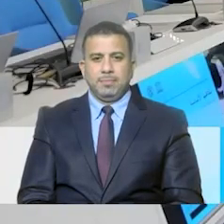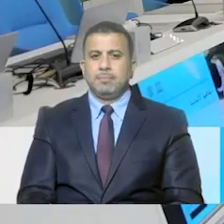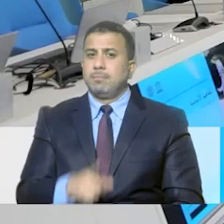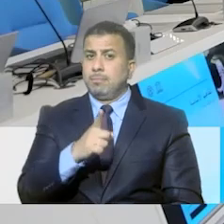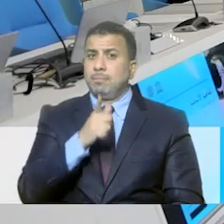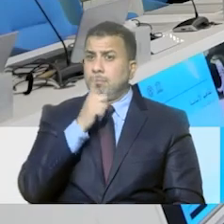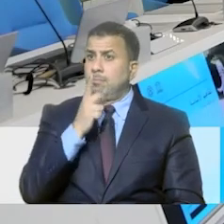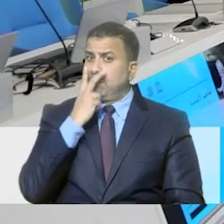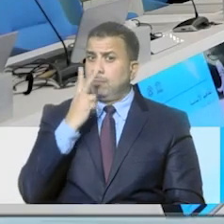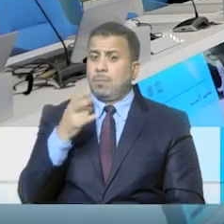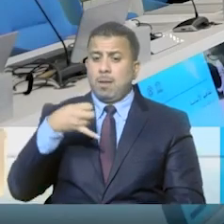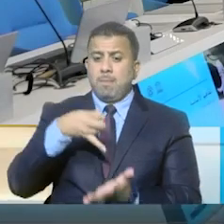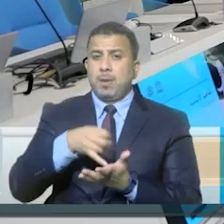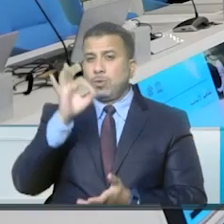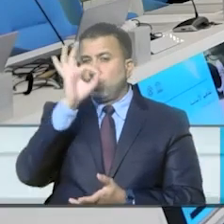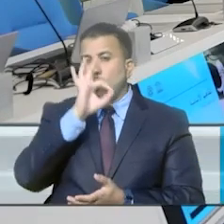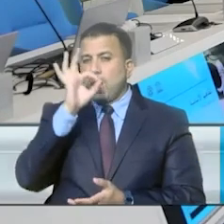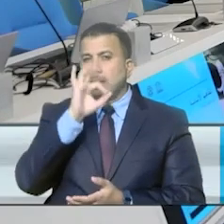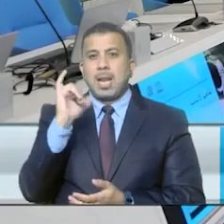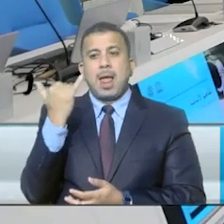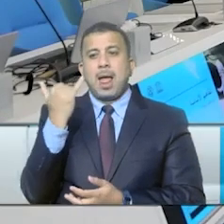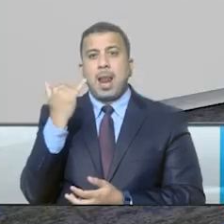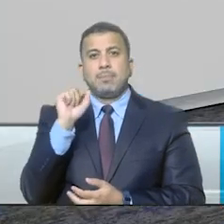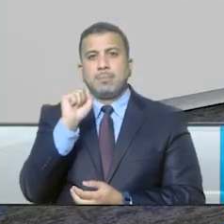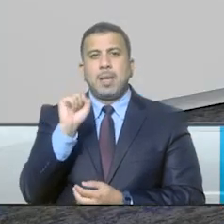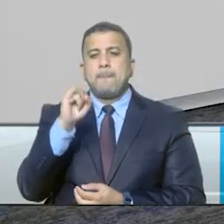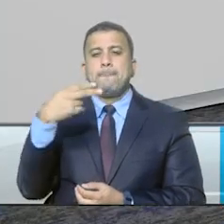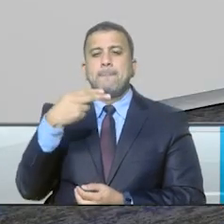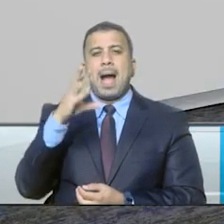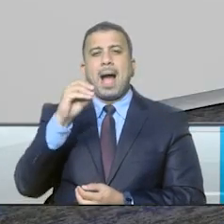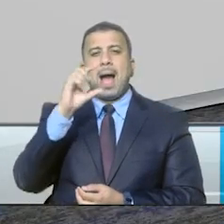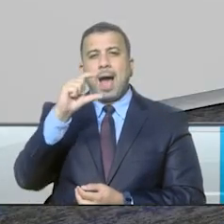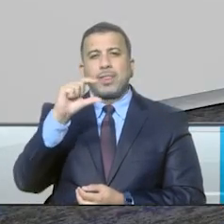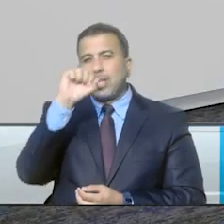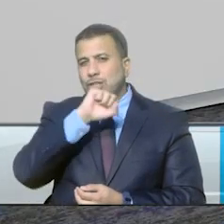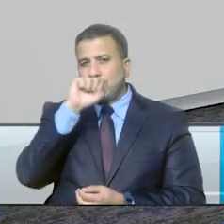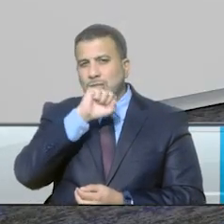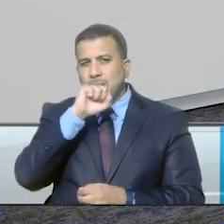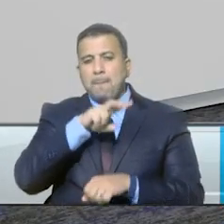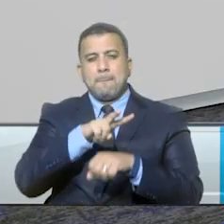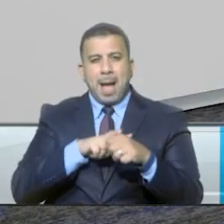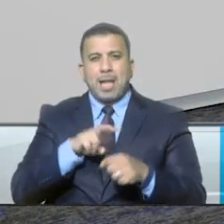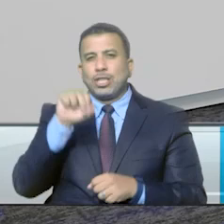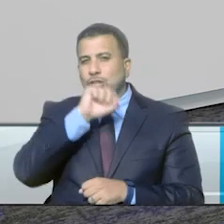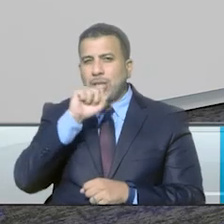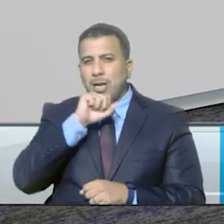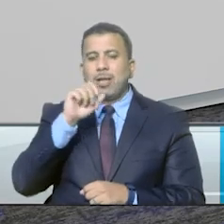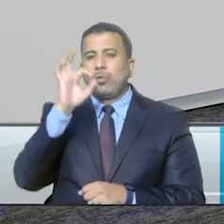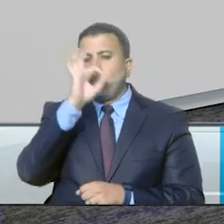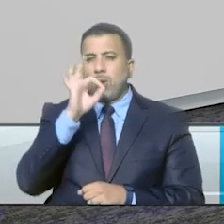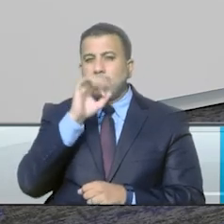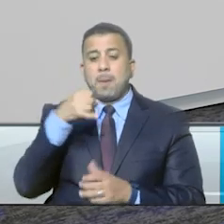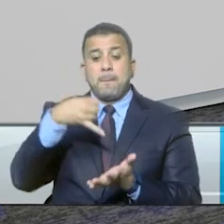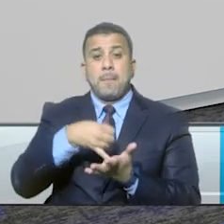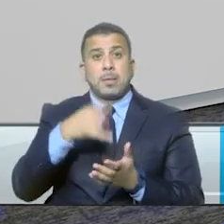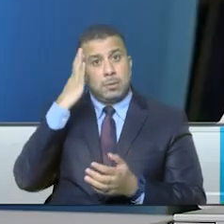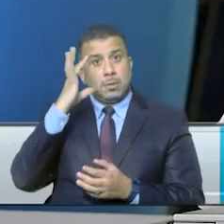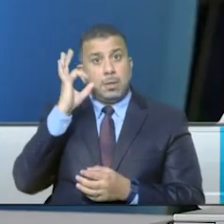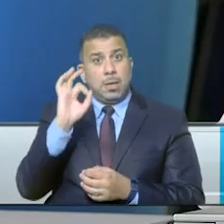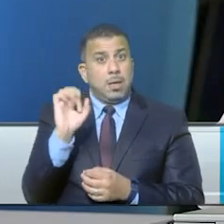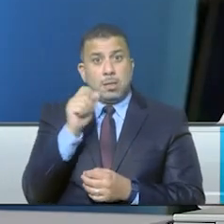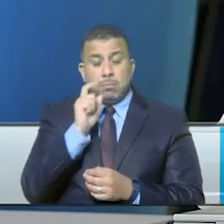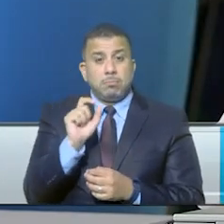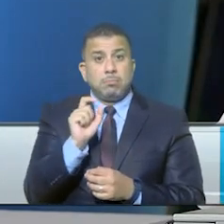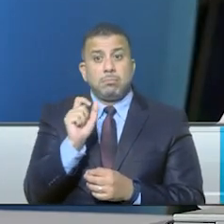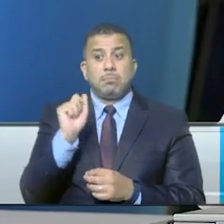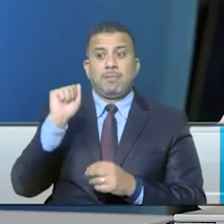نظرا لكون مركز التراث العربي التابع لمعهد الشارقة للتراث هو المركز الإقليمي لبناء القدرات من